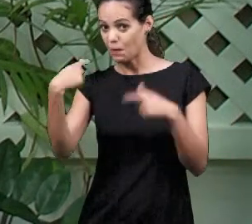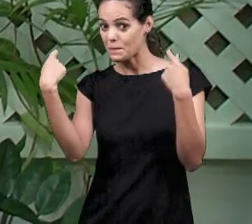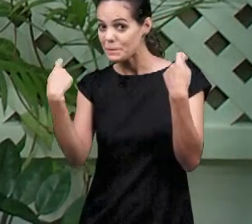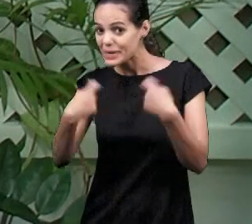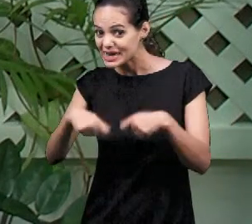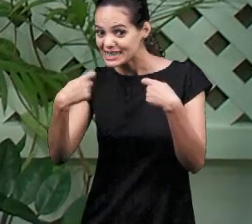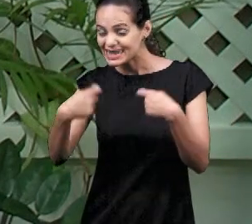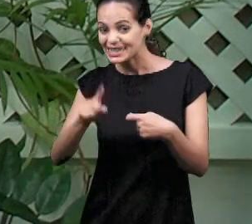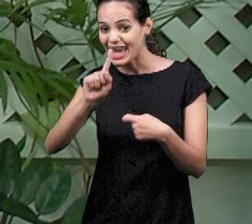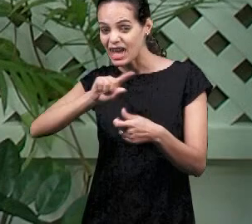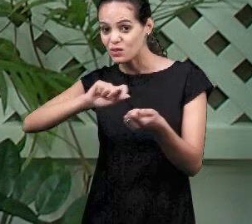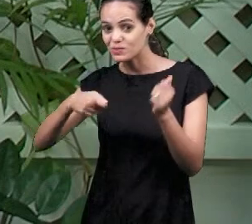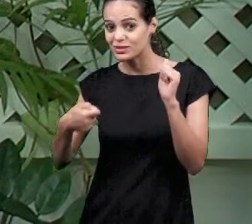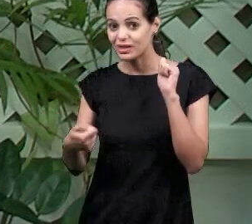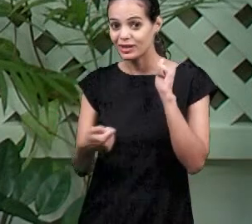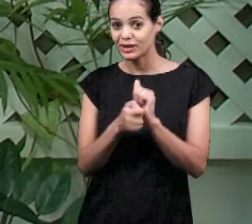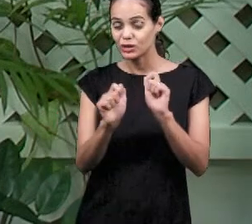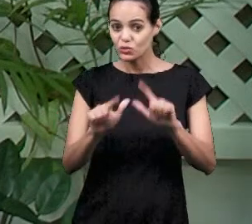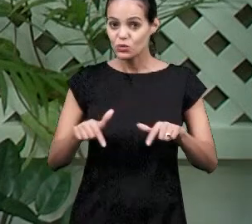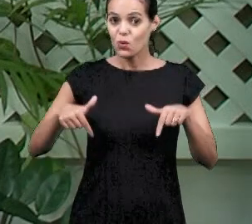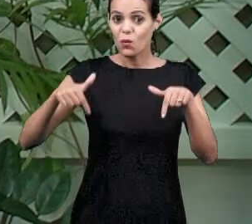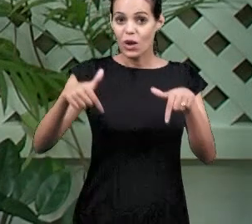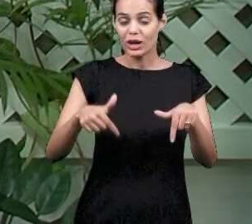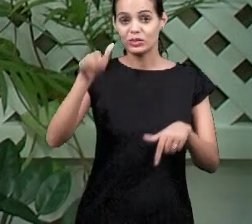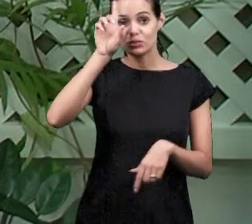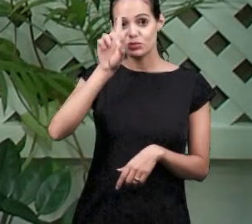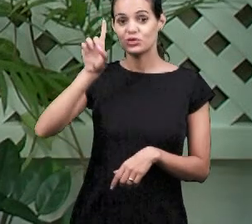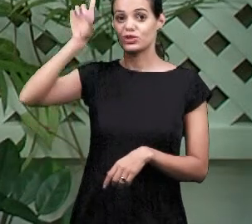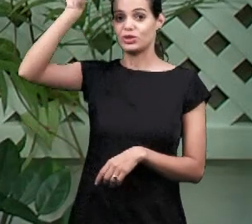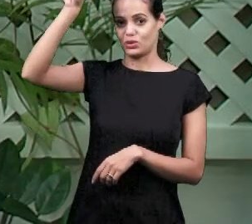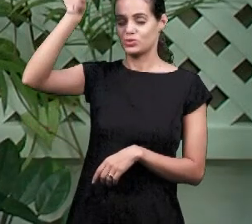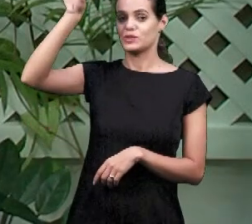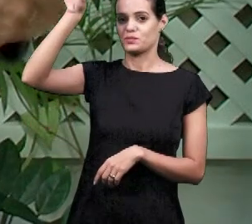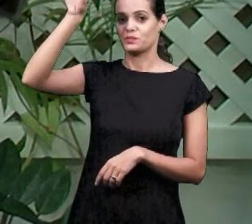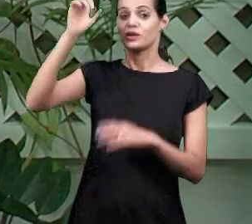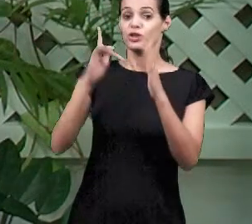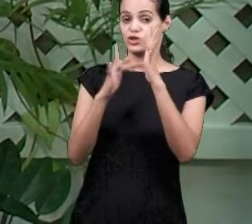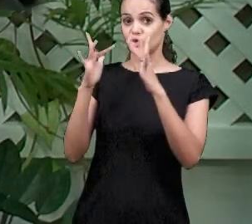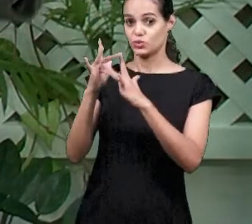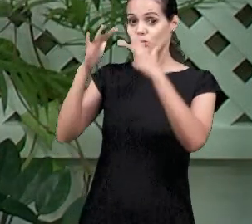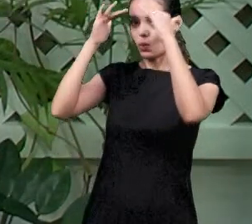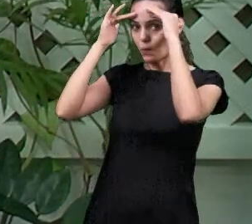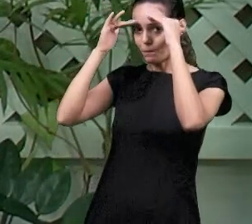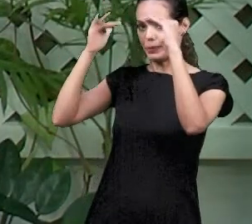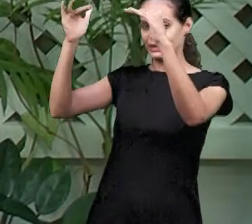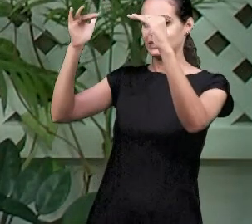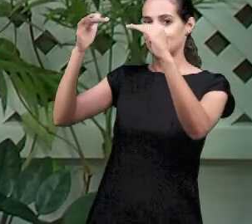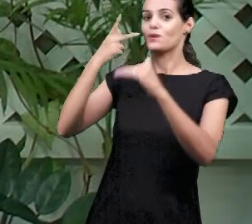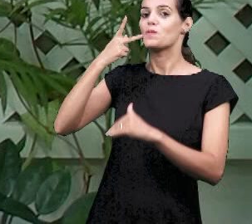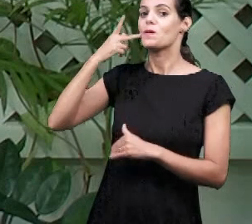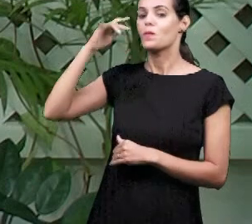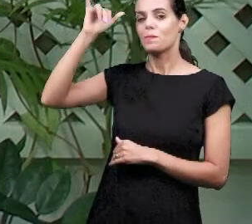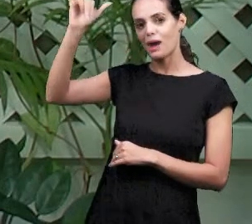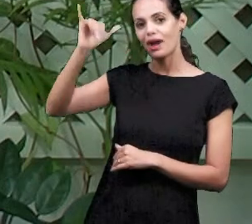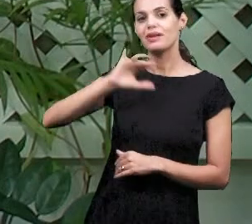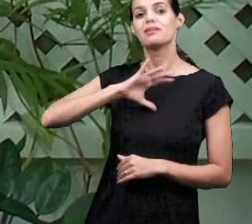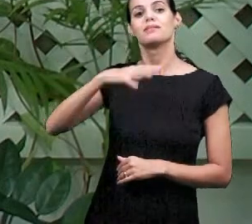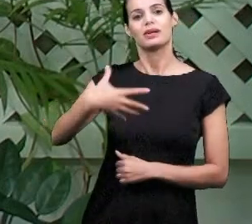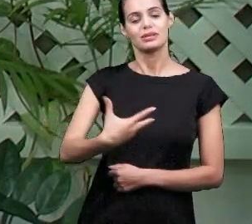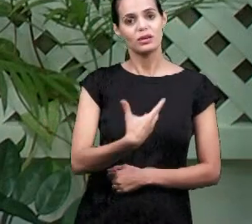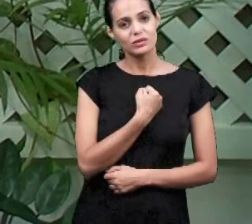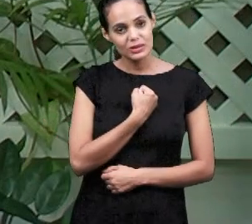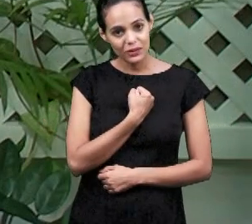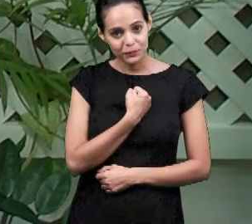femme. Jésus, il est parti de la gloire pour nous sauver. Donc, il a